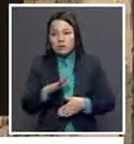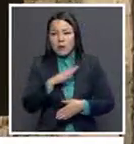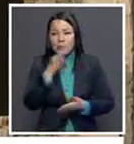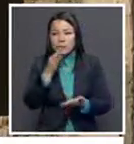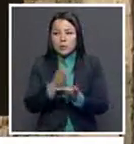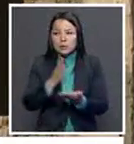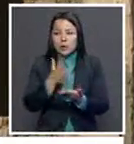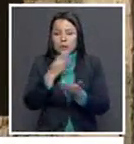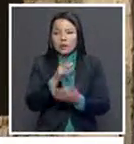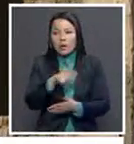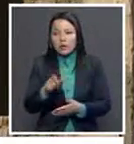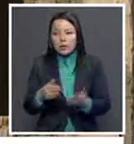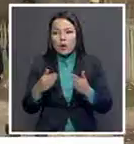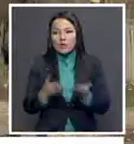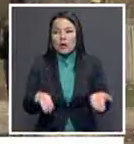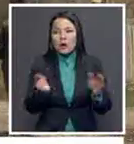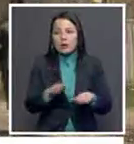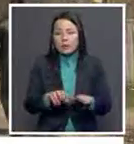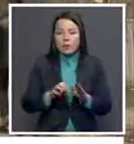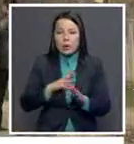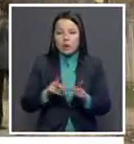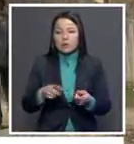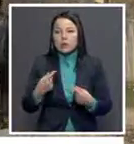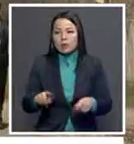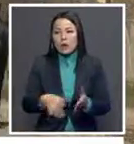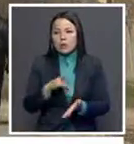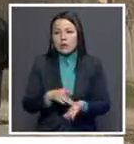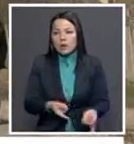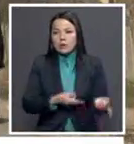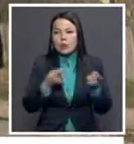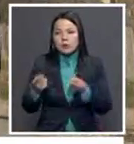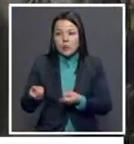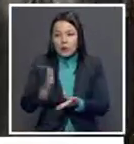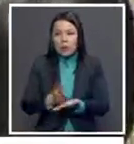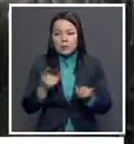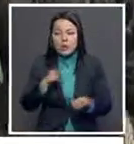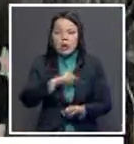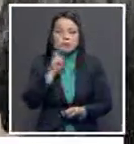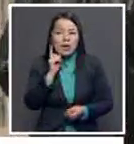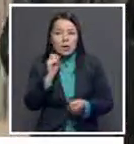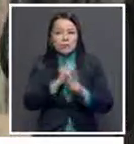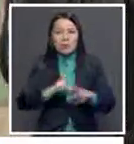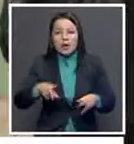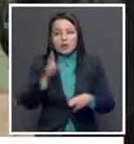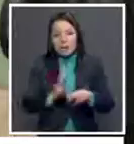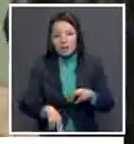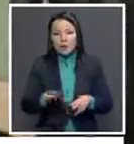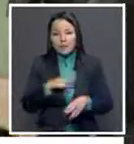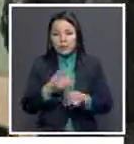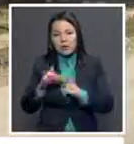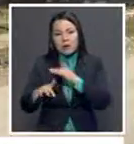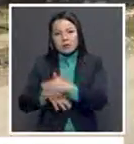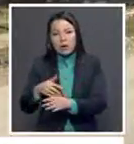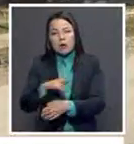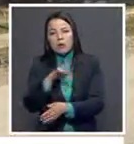қашқан. Халықтың бәрі үйлерін тастап қала кезіп кеткен. Ал жастар ауылдан жұмыс таппағасын мектеп бітіре салысымен сыртқа ағылады. Соның